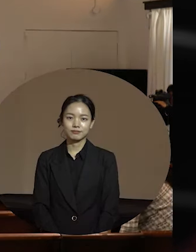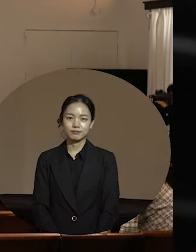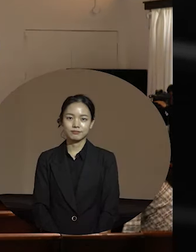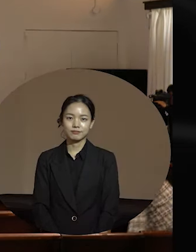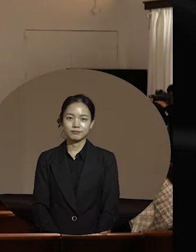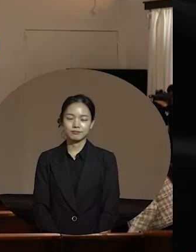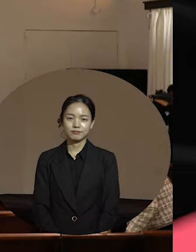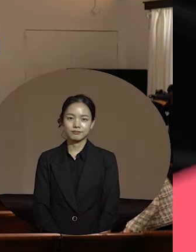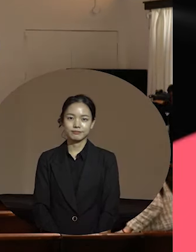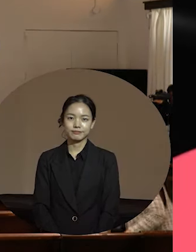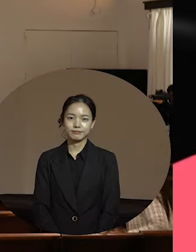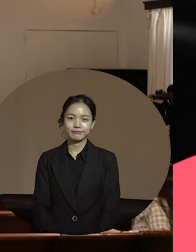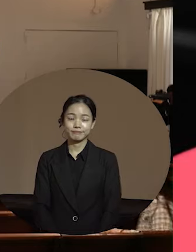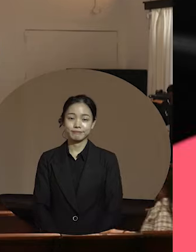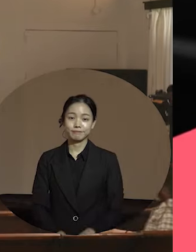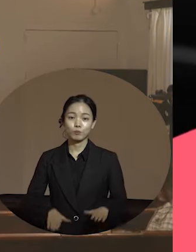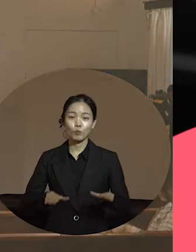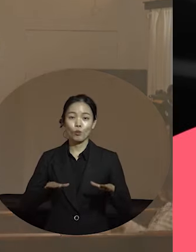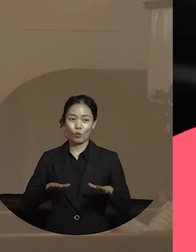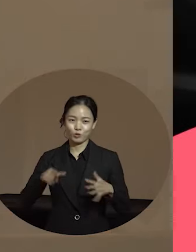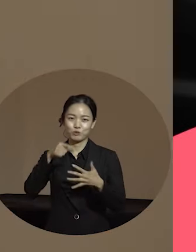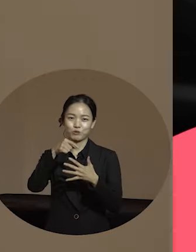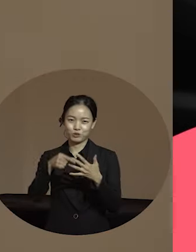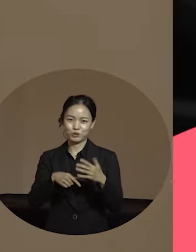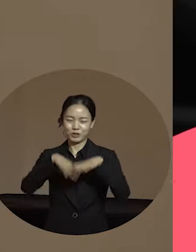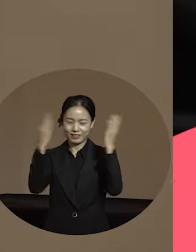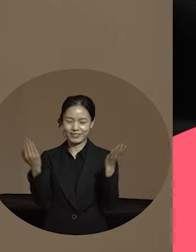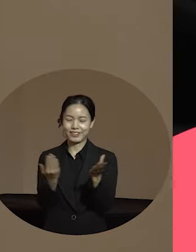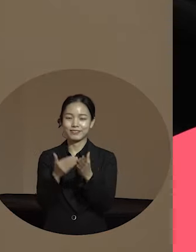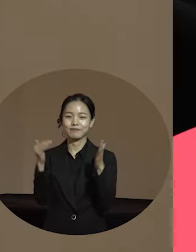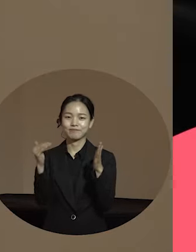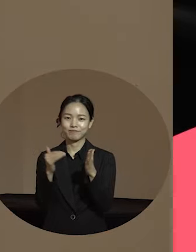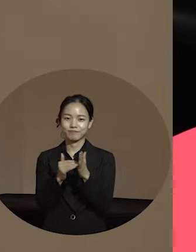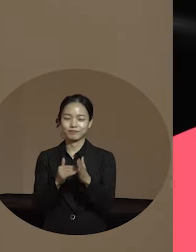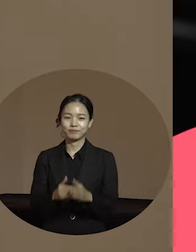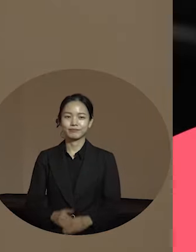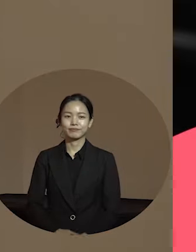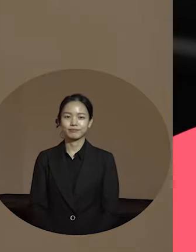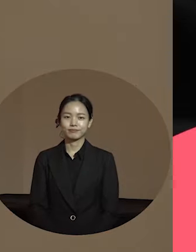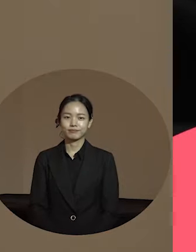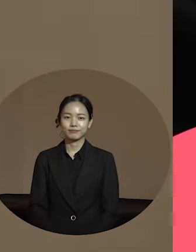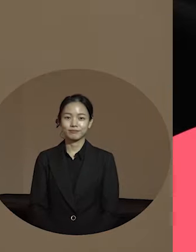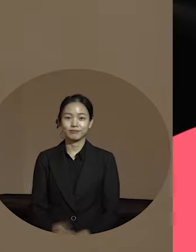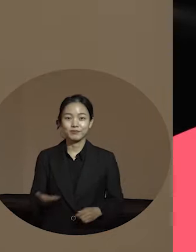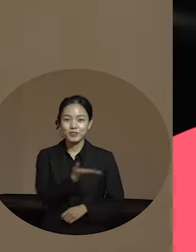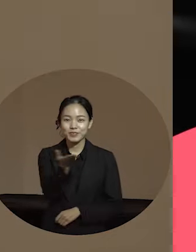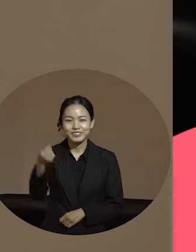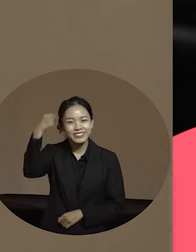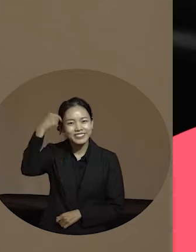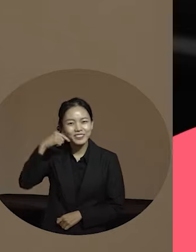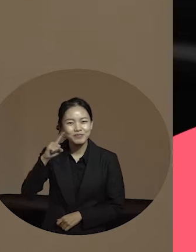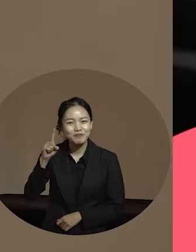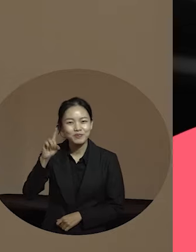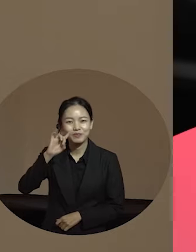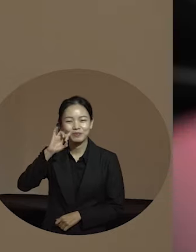네. 이것으로 오늘 순서는 다 마무리가 되었습니다. 어떠셨는지